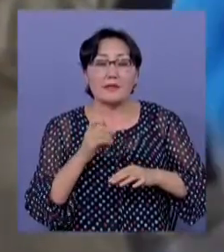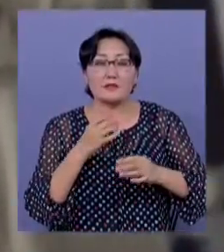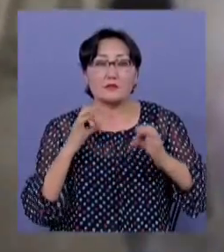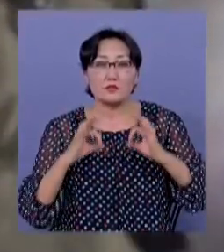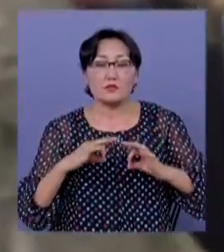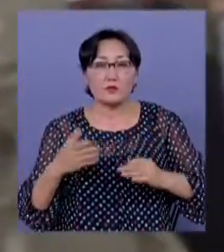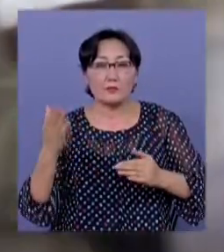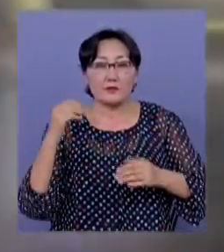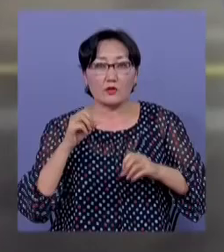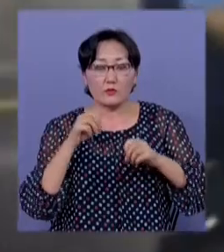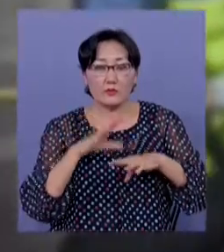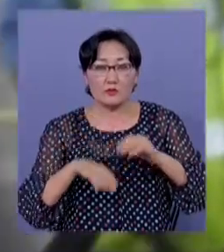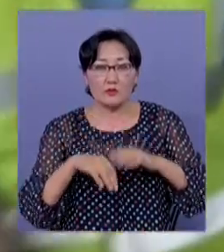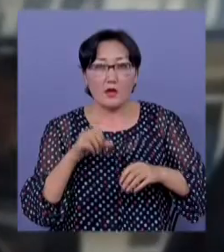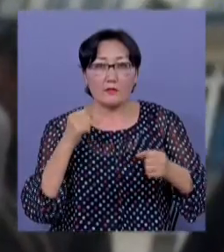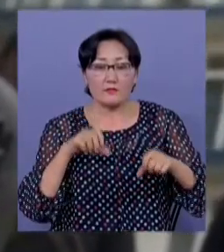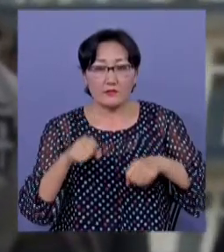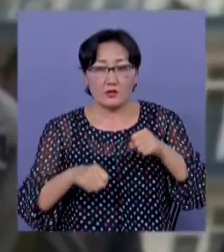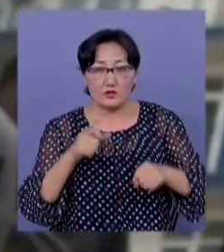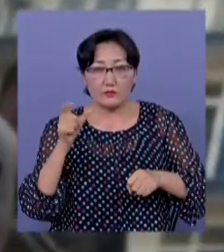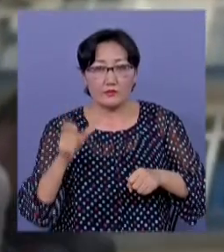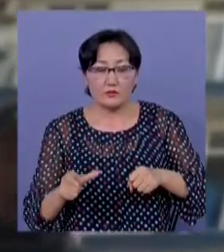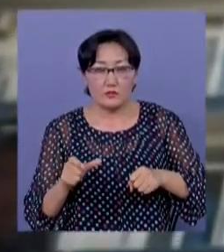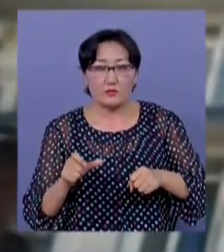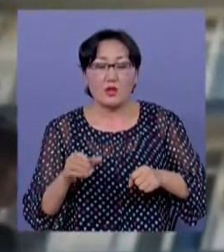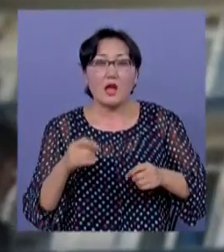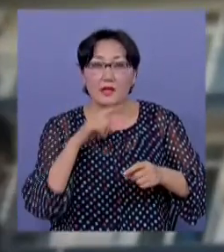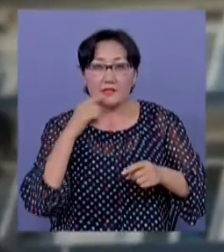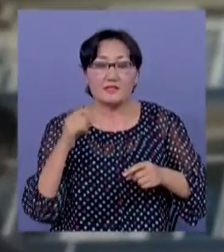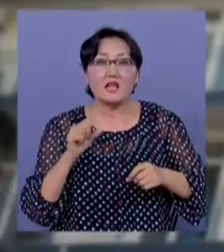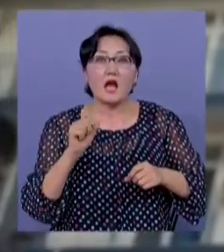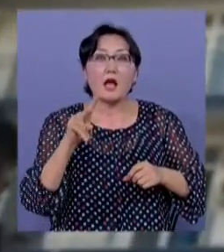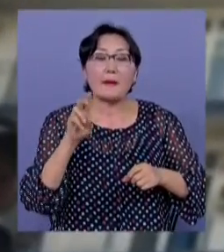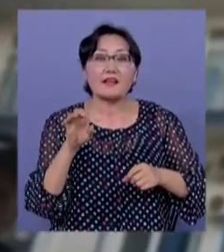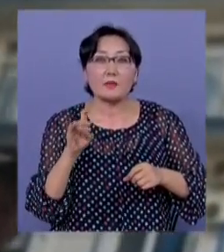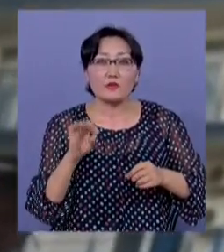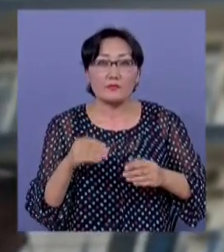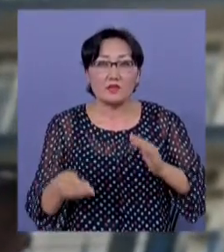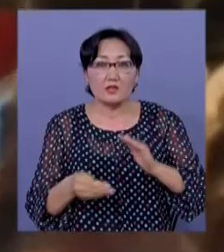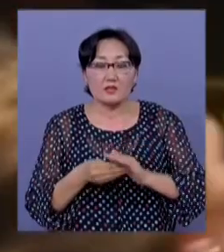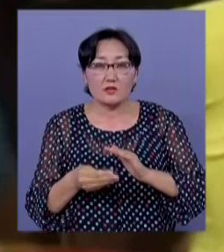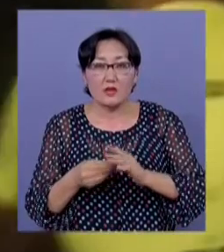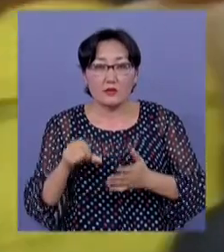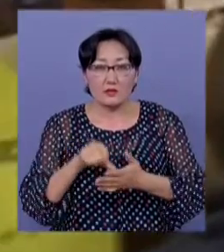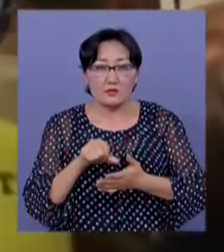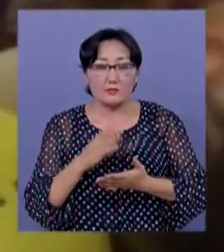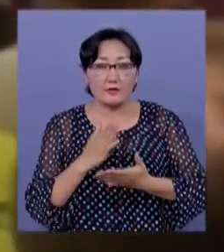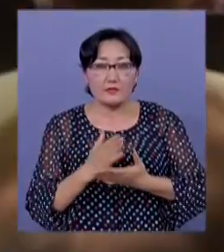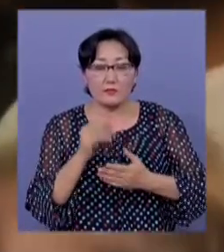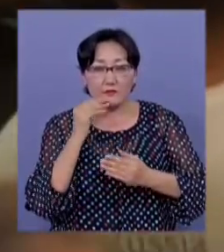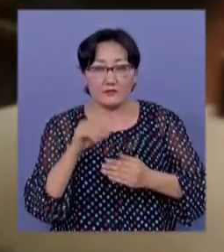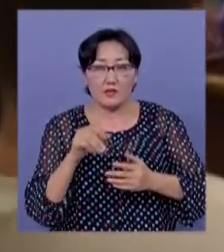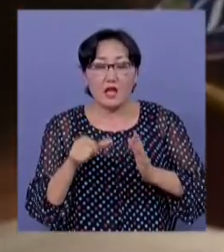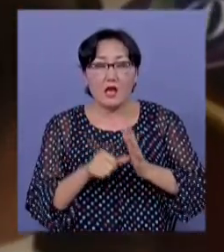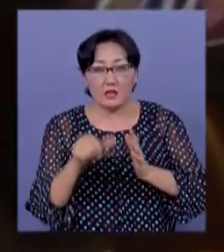бұрынғы кәсіпқой қазақстандық велошабандоз Александр Винокуров пен ресейлік Александр Колобневті жемқорлыққа қатысы бар деп танып, 6 айға